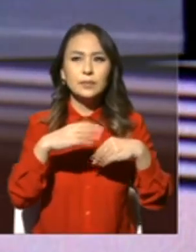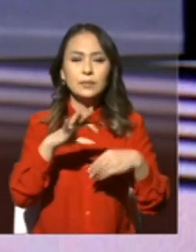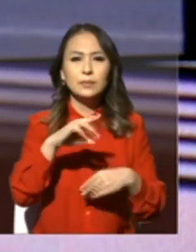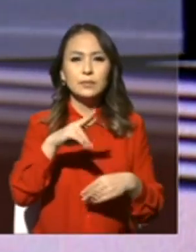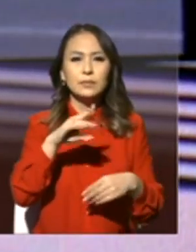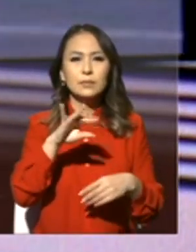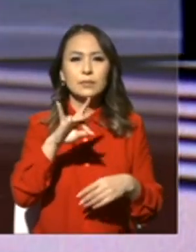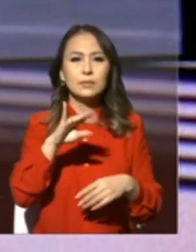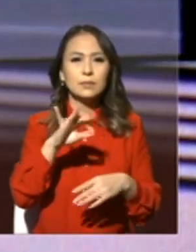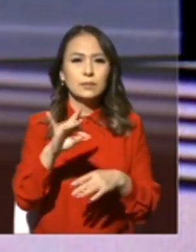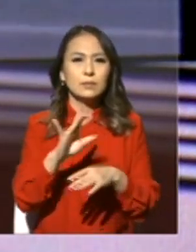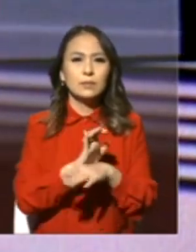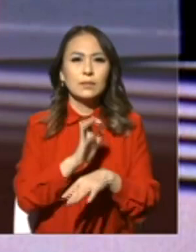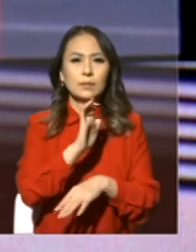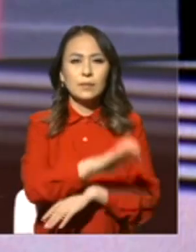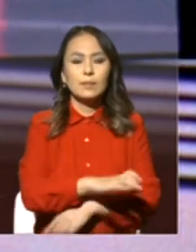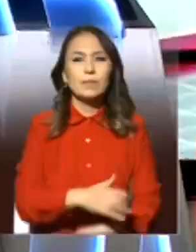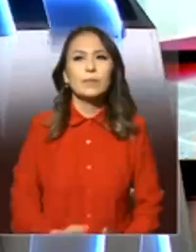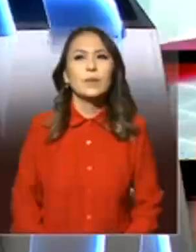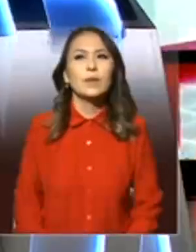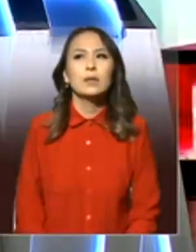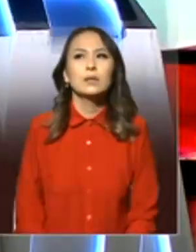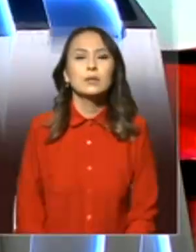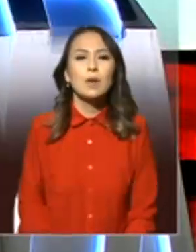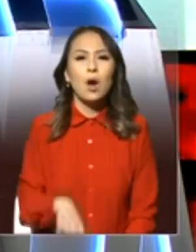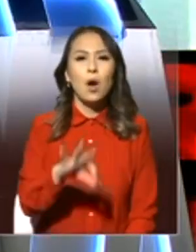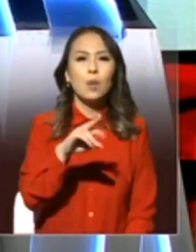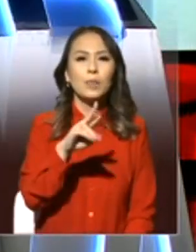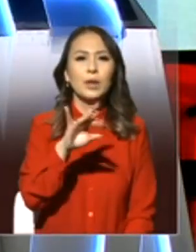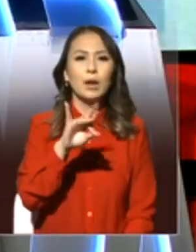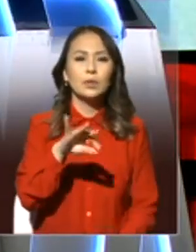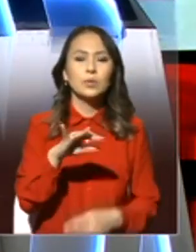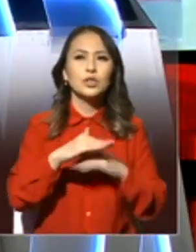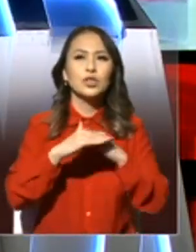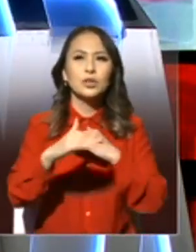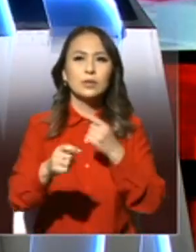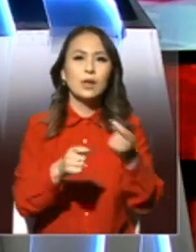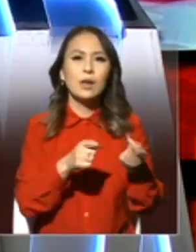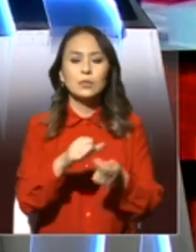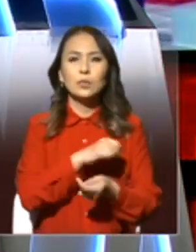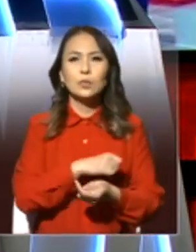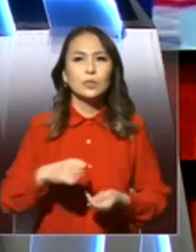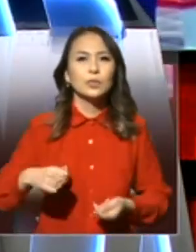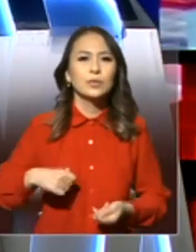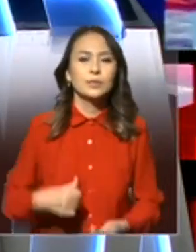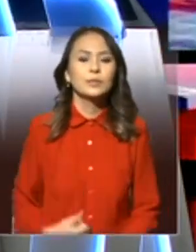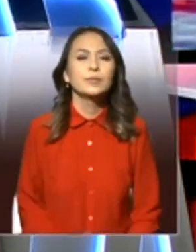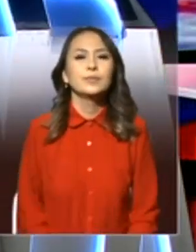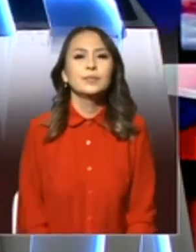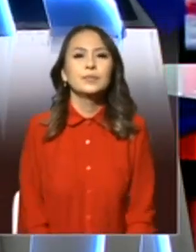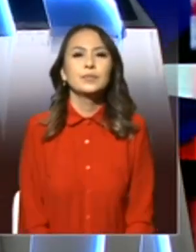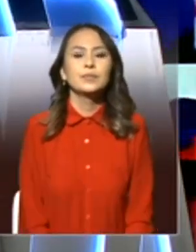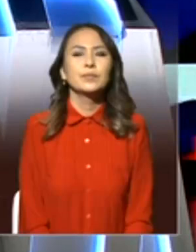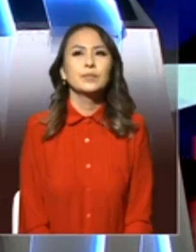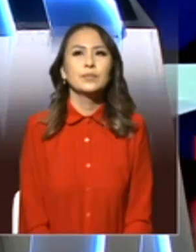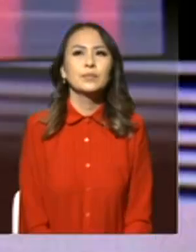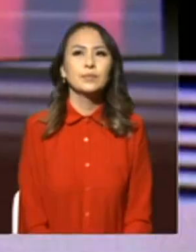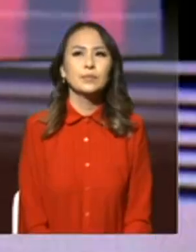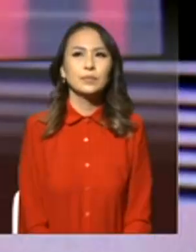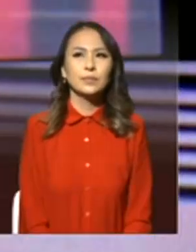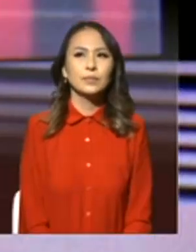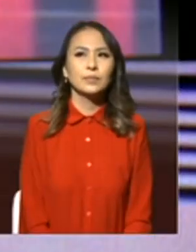операторларға жібереді, операторларға. Сондай. Ал операторларды жергілікті әкімдіктер өздері анықтайды. Иә, жергілікті әкімдер. Анда